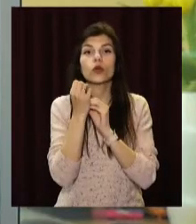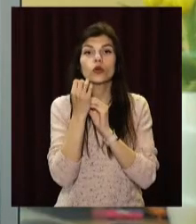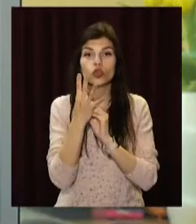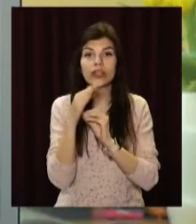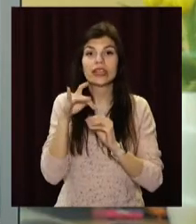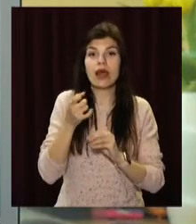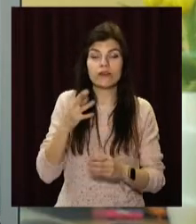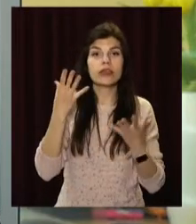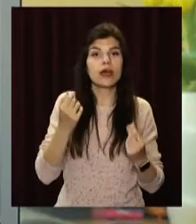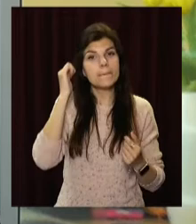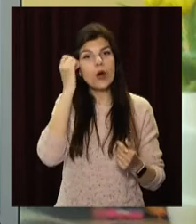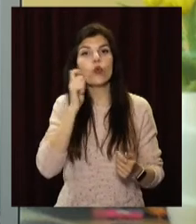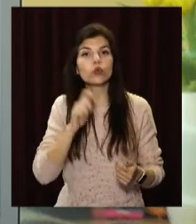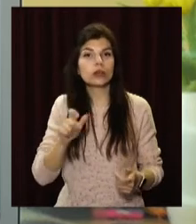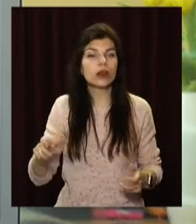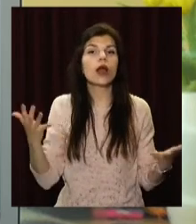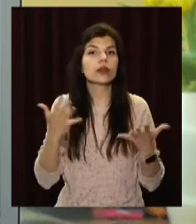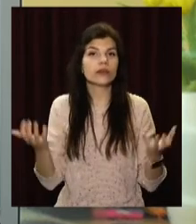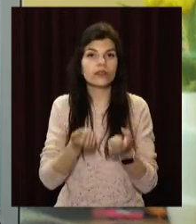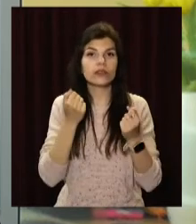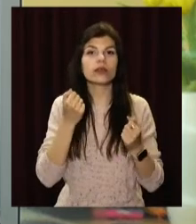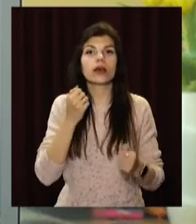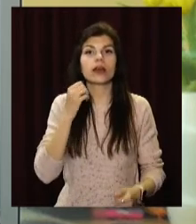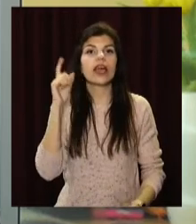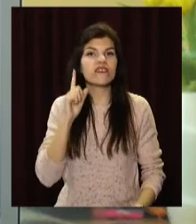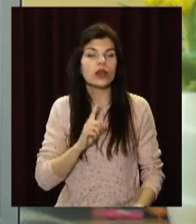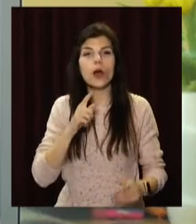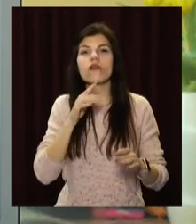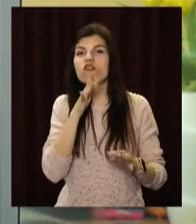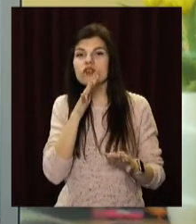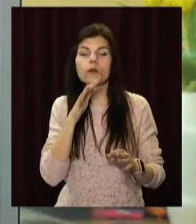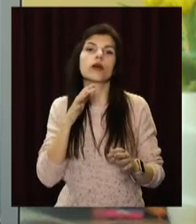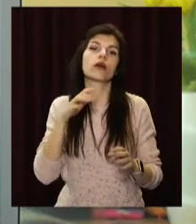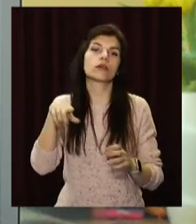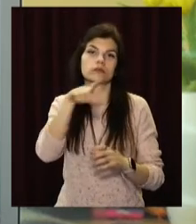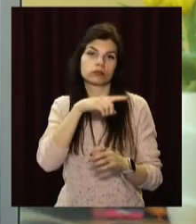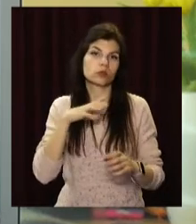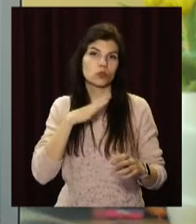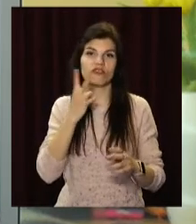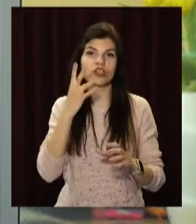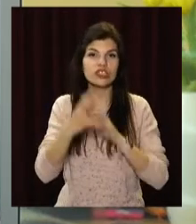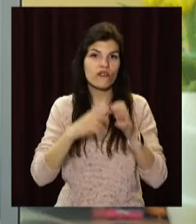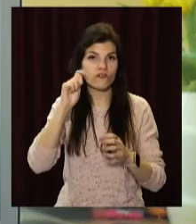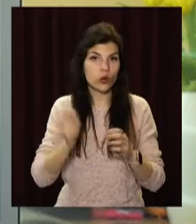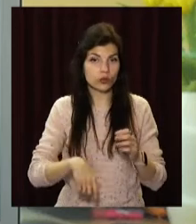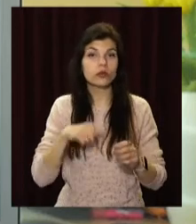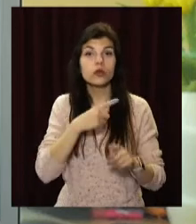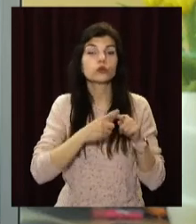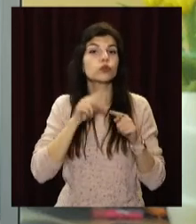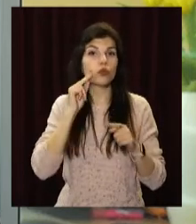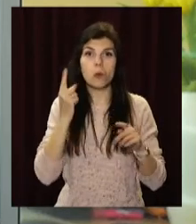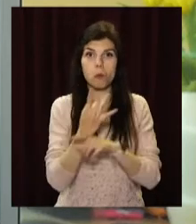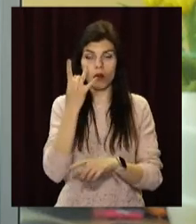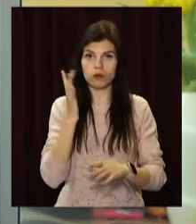«14 травня – День пам'яті українців, які рятували євреїв під час Другої світової війни. Цьогоріч Україна відзначить цю дату